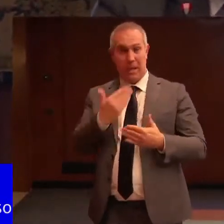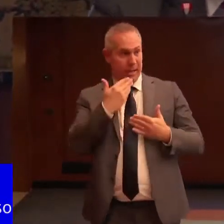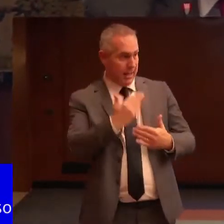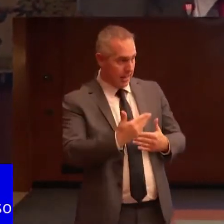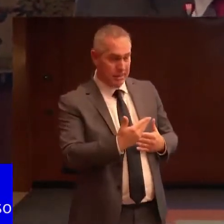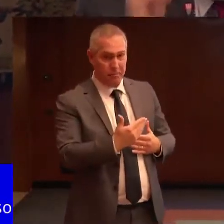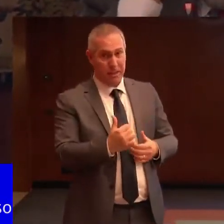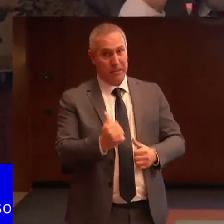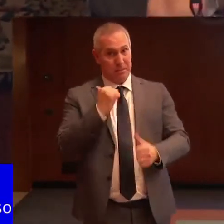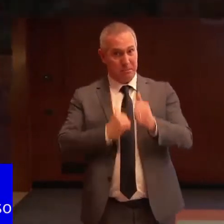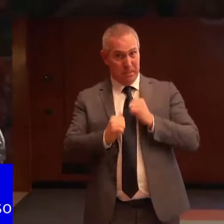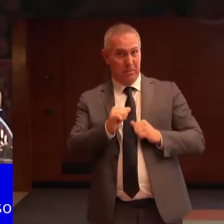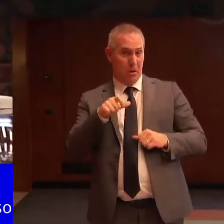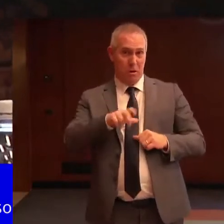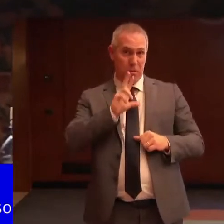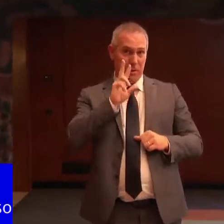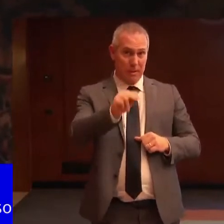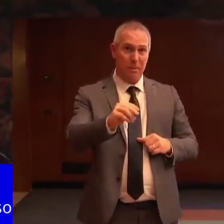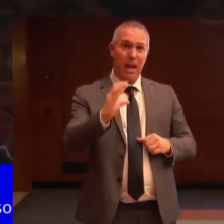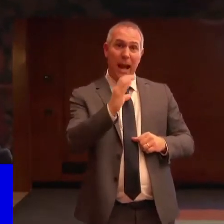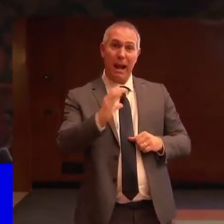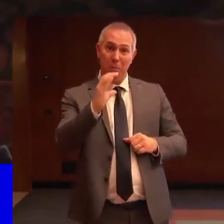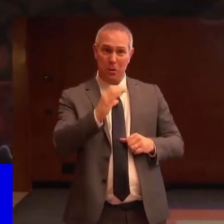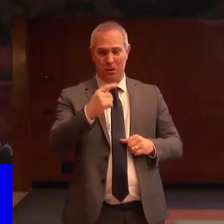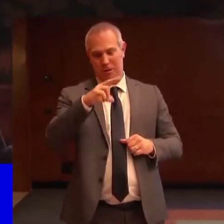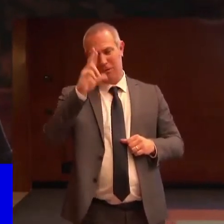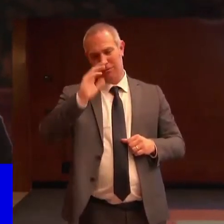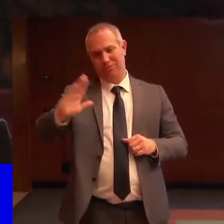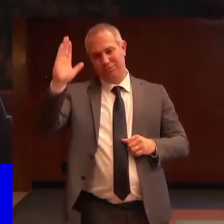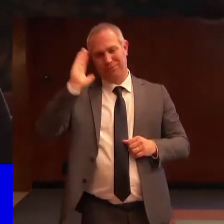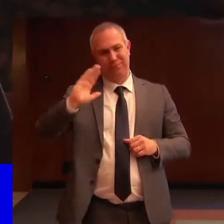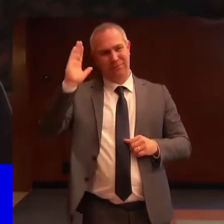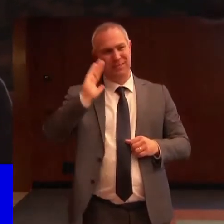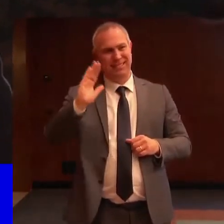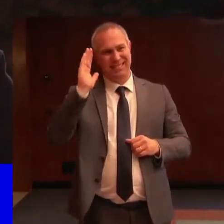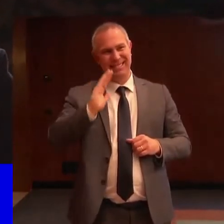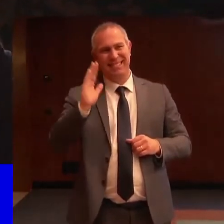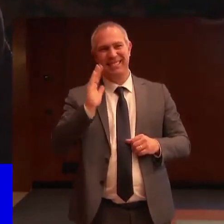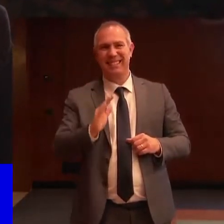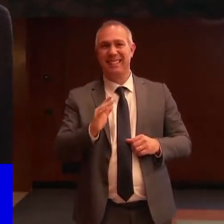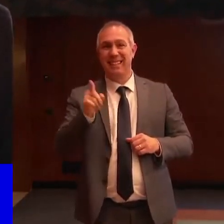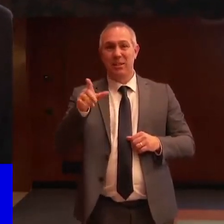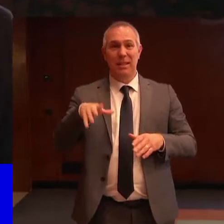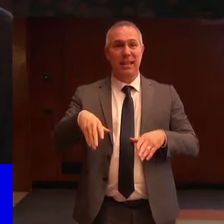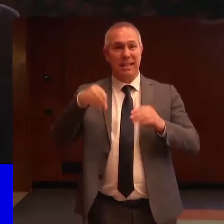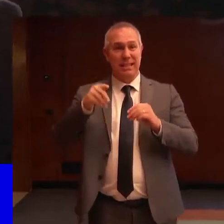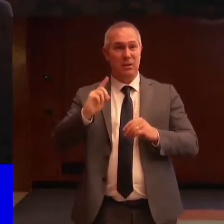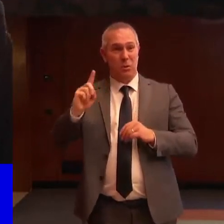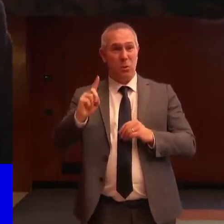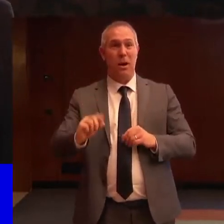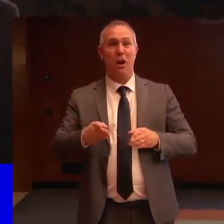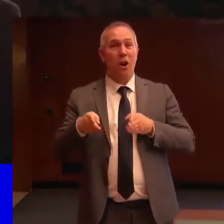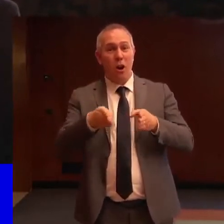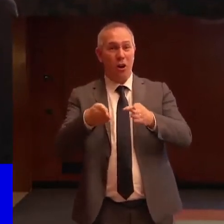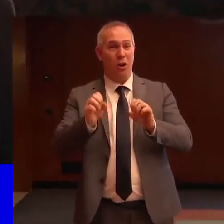detta. Campiotti, che conosco dal secolo scorso, quando ha cominciato la sua opera prima, Corsa di primavera, e la sua